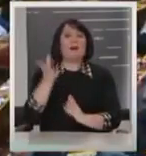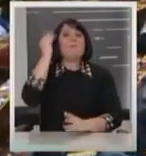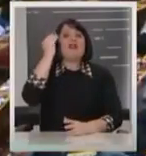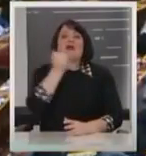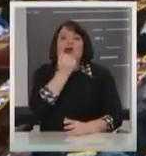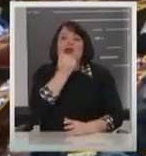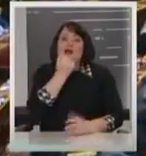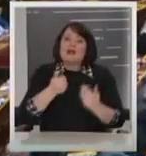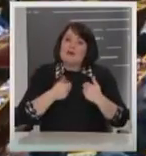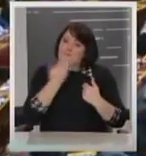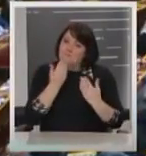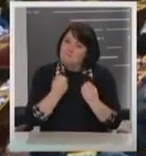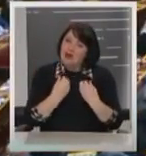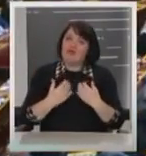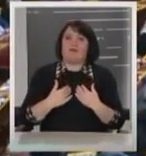από τα λάθη της.